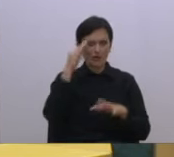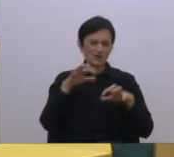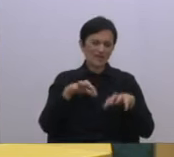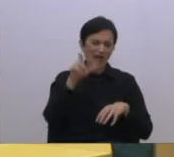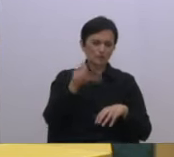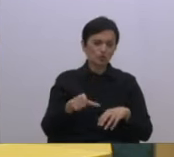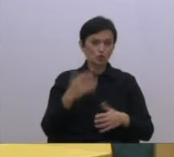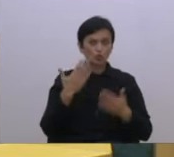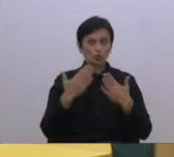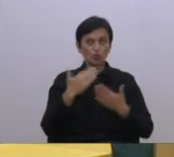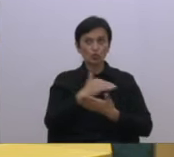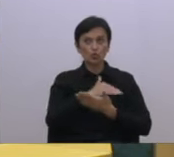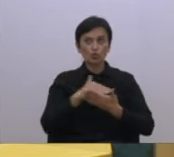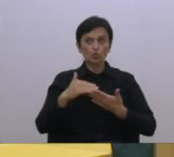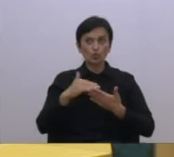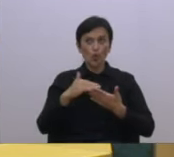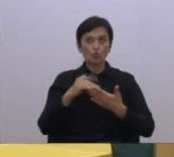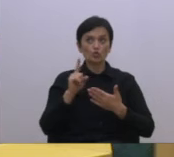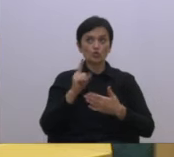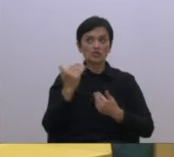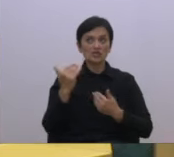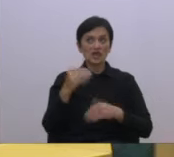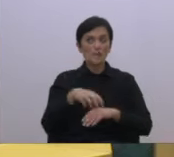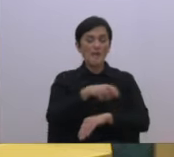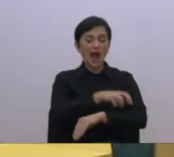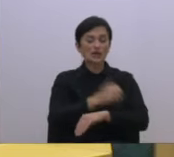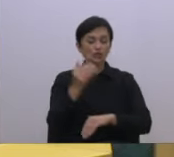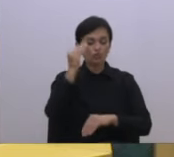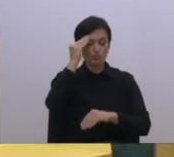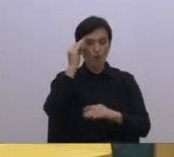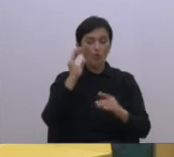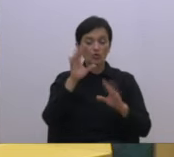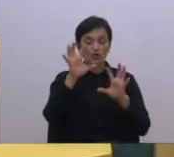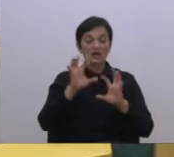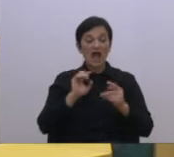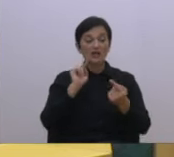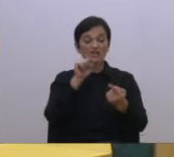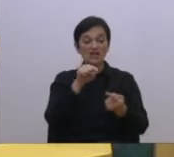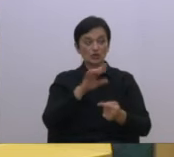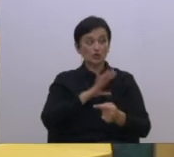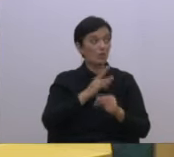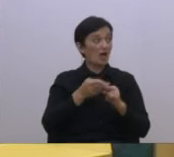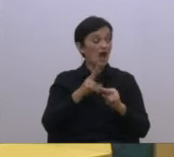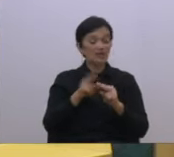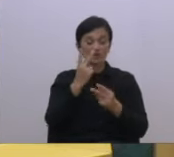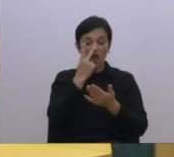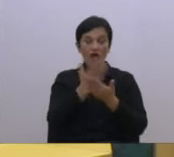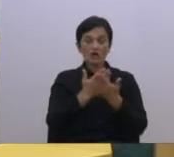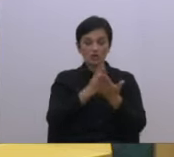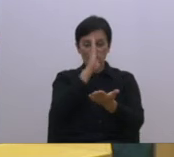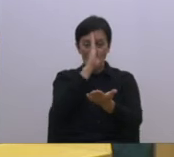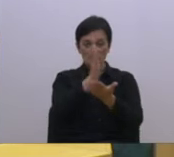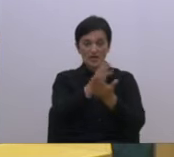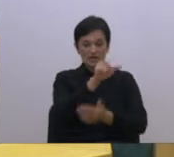ვიცი დონეზე განხმოვანებული რაც აქვს პარტიული პოზიცია უკვე ამ კანონის საწინააღმდეგო იყო. ესეც აჩვენებს თუ პირდაპირ